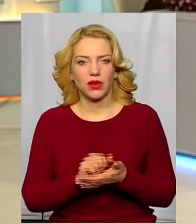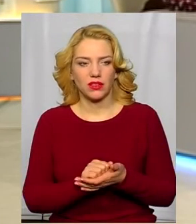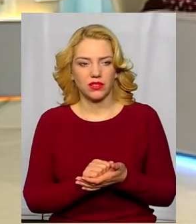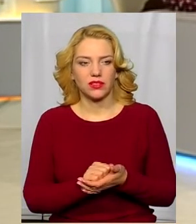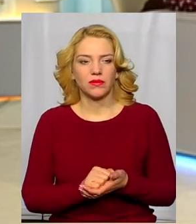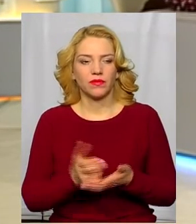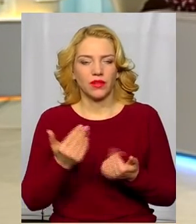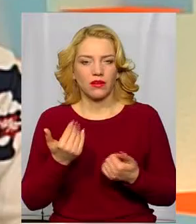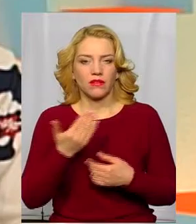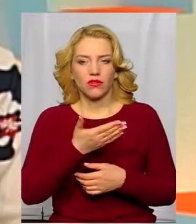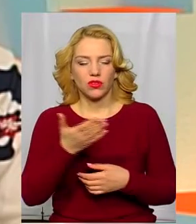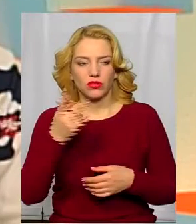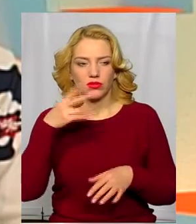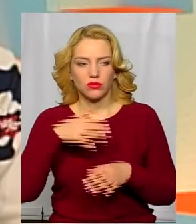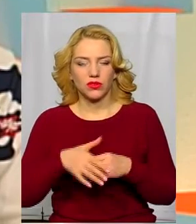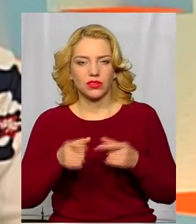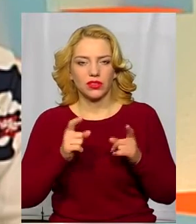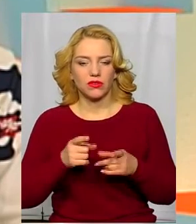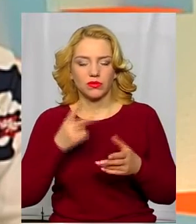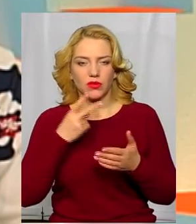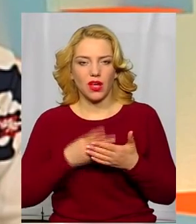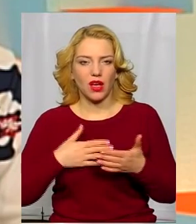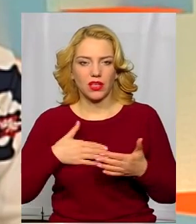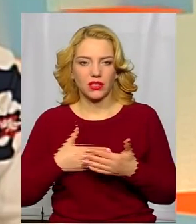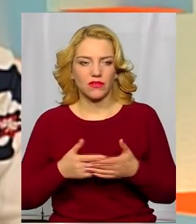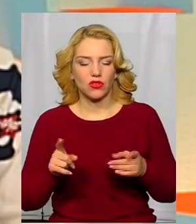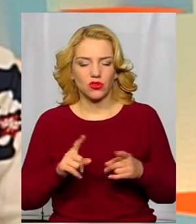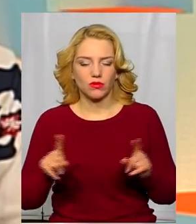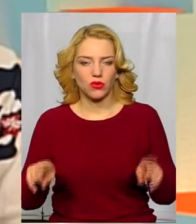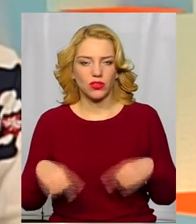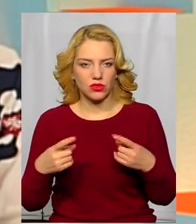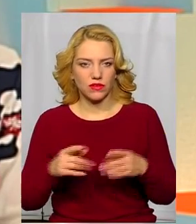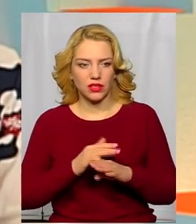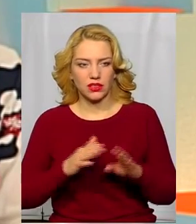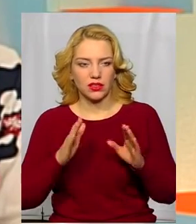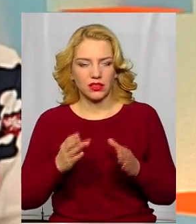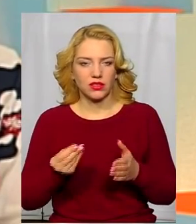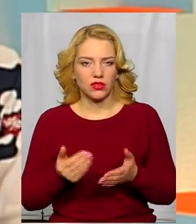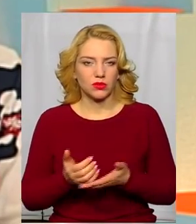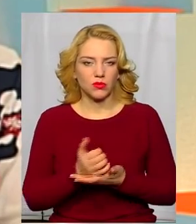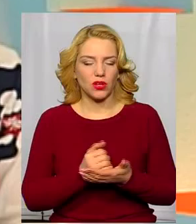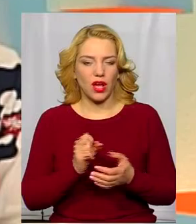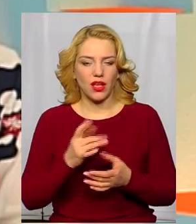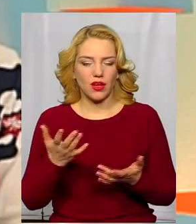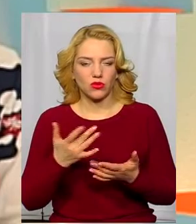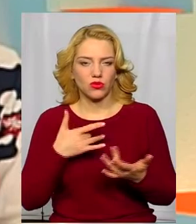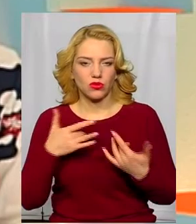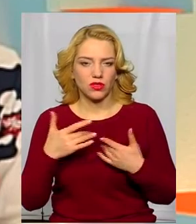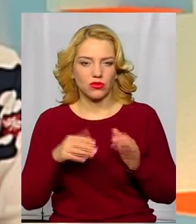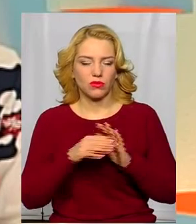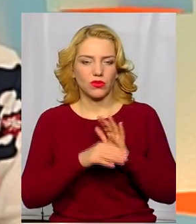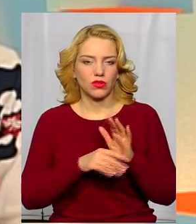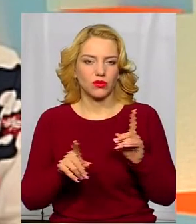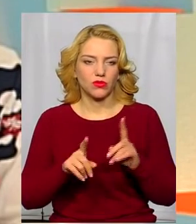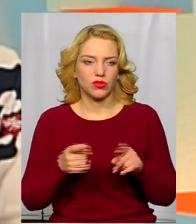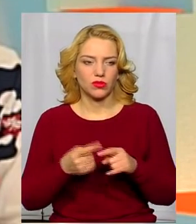і її необхідність. Так, вони розуміють і дійсно проявляють активність в цьому, щоб організувати не тільки збір коштів, а якусь концертну програму для того,